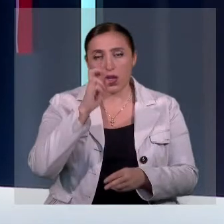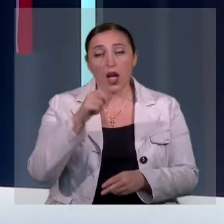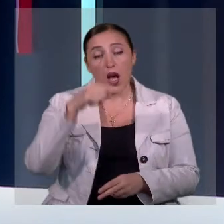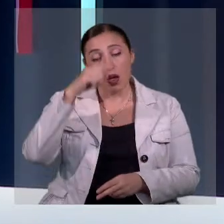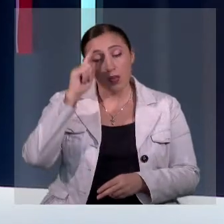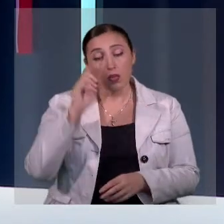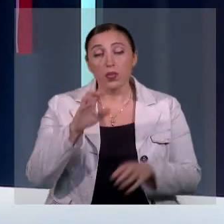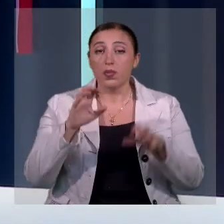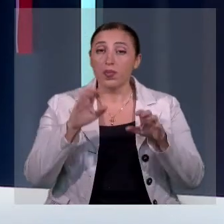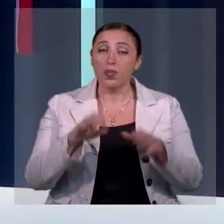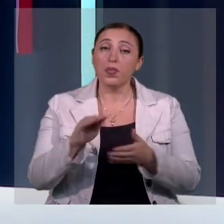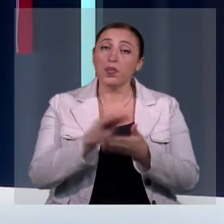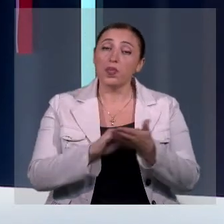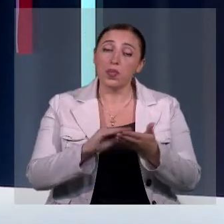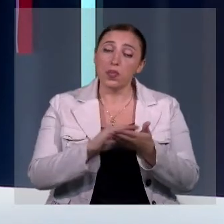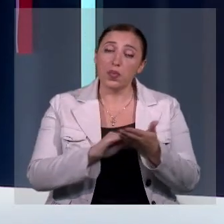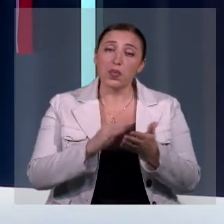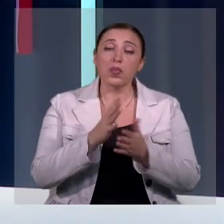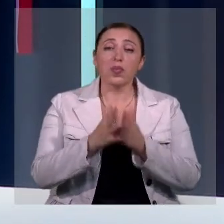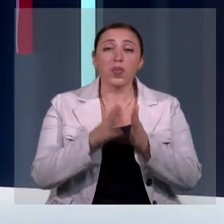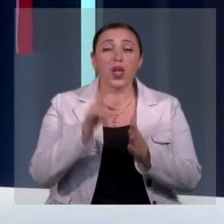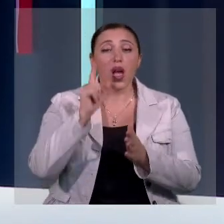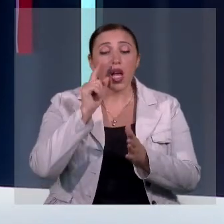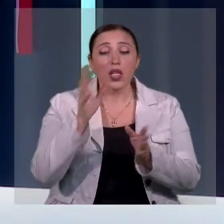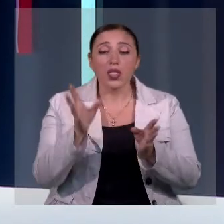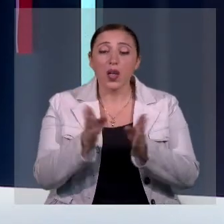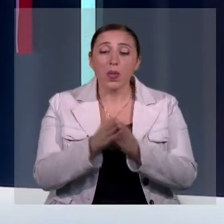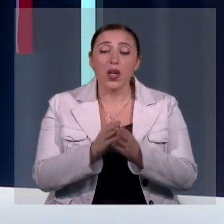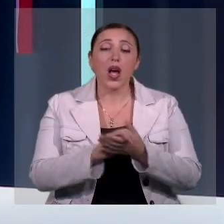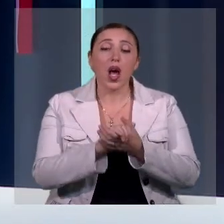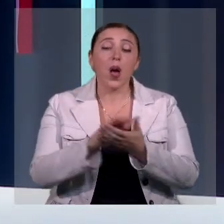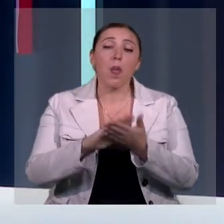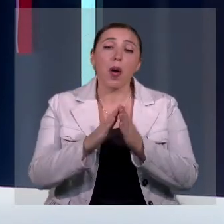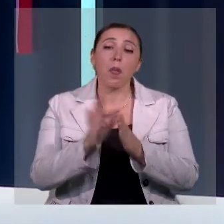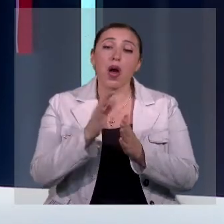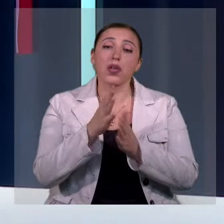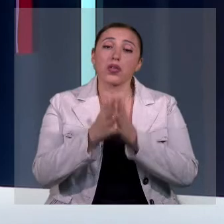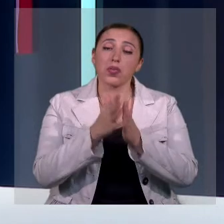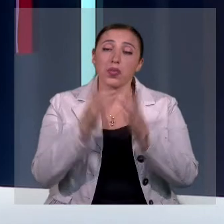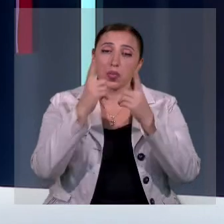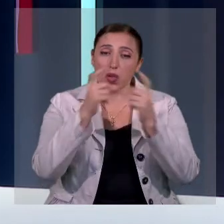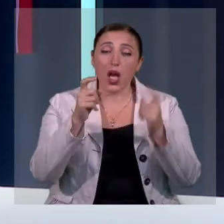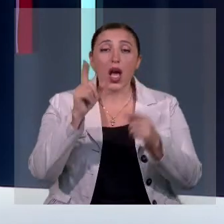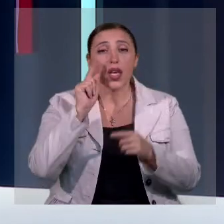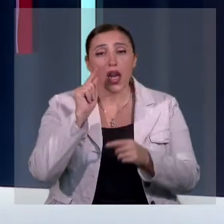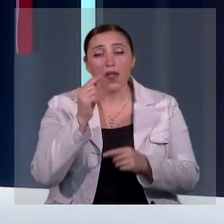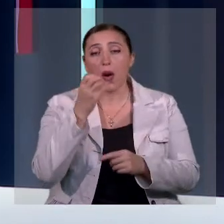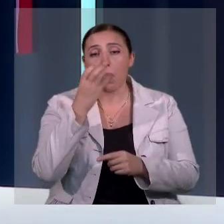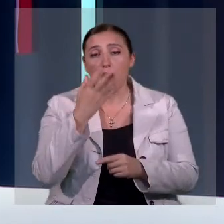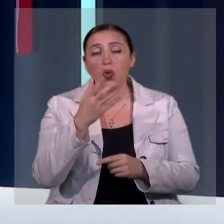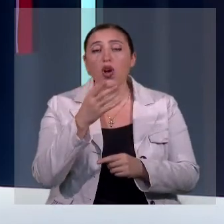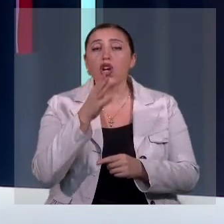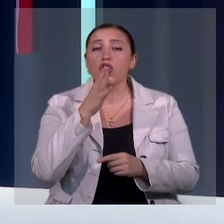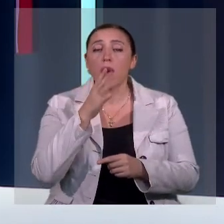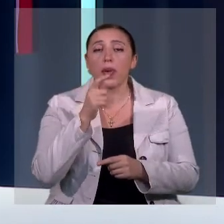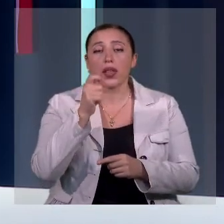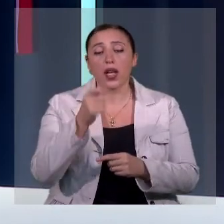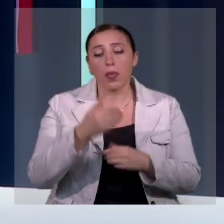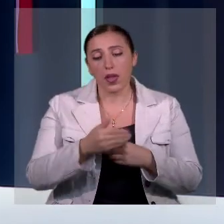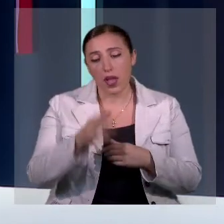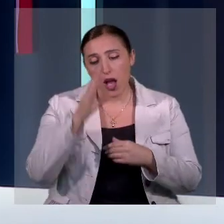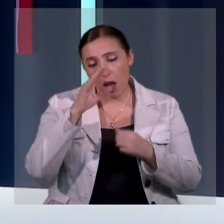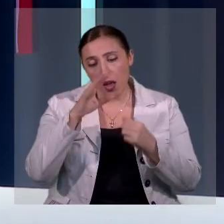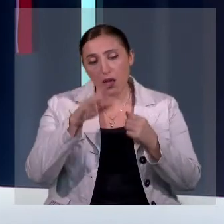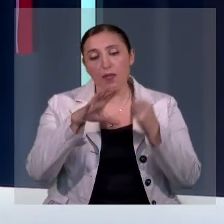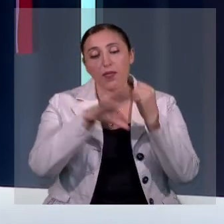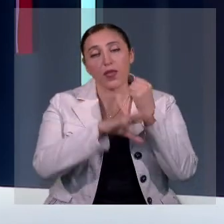Ադրբեջանի նախագահը կրկին խոսել է Հայաստանի հետ խաղաղության պայմանագրից, թե Երևանը, թե Բաքուն ժամկետներել են նշել, մինչև տարեվերջ, բայց